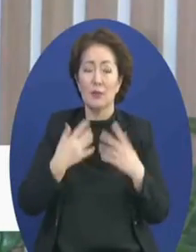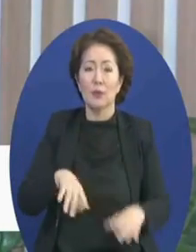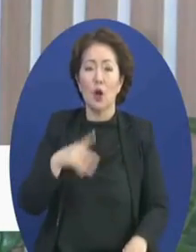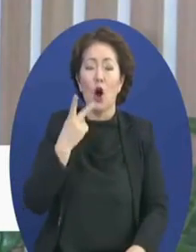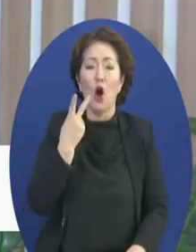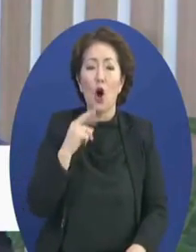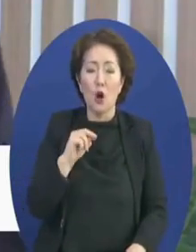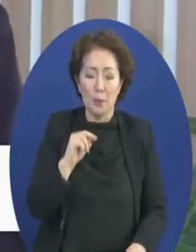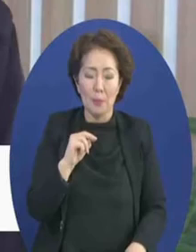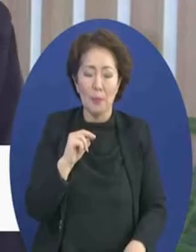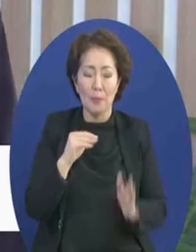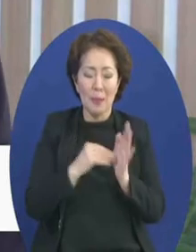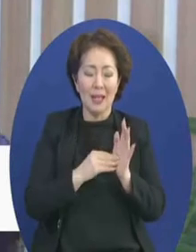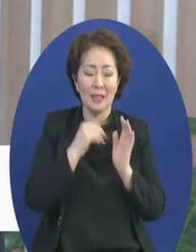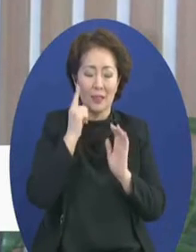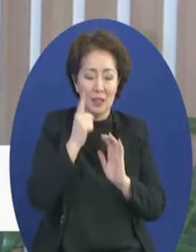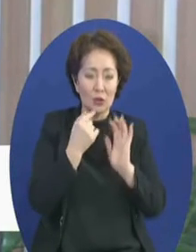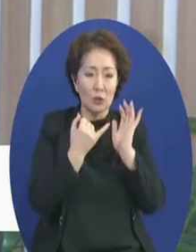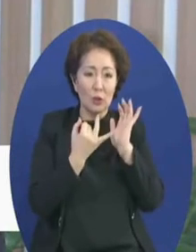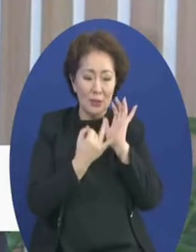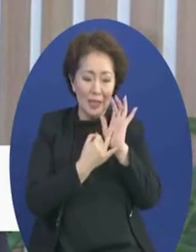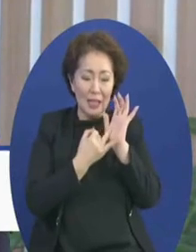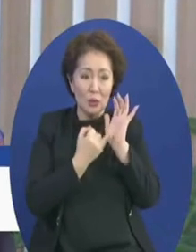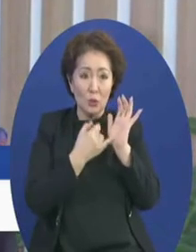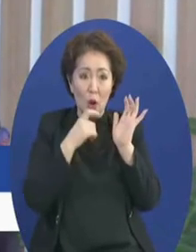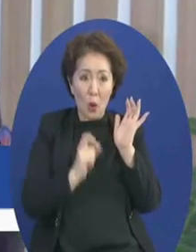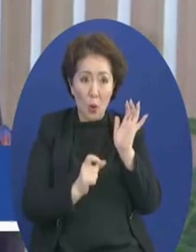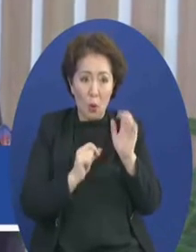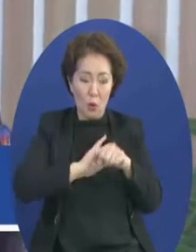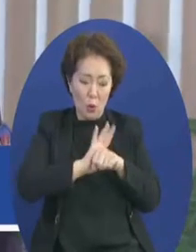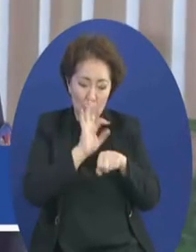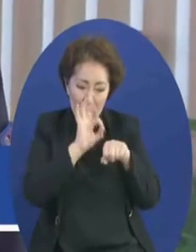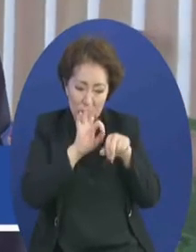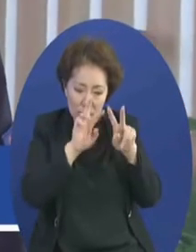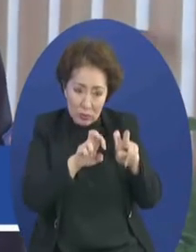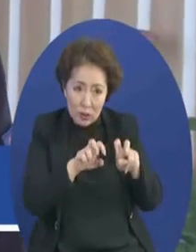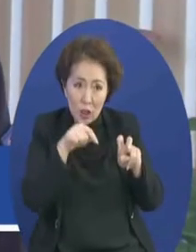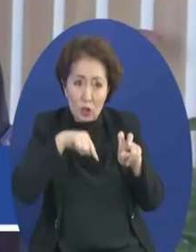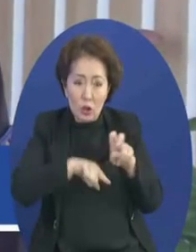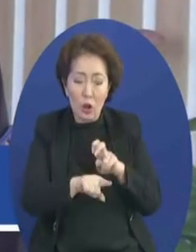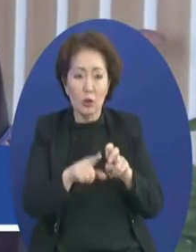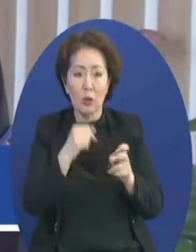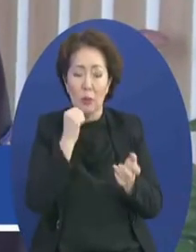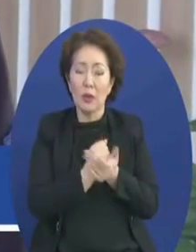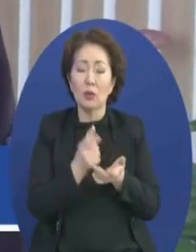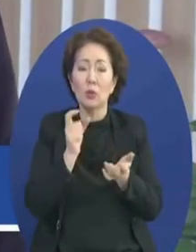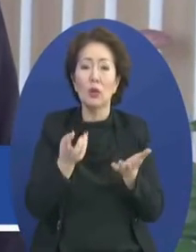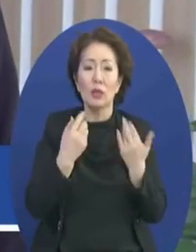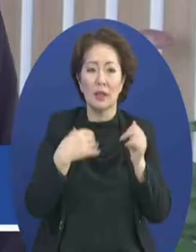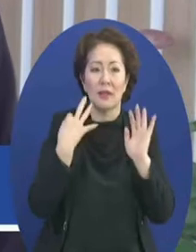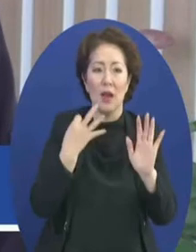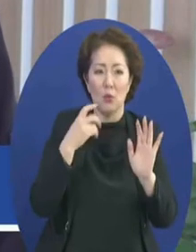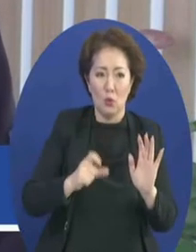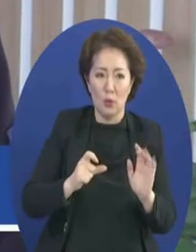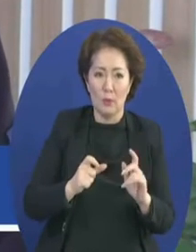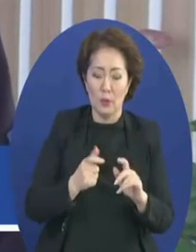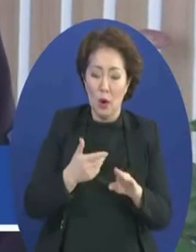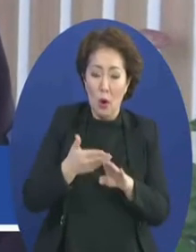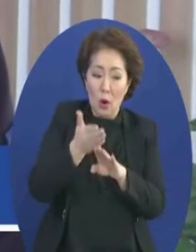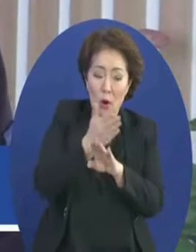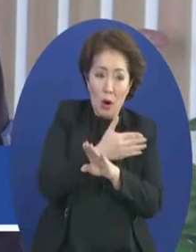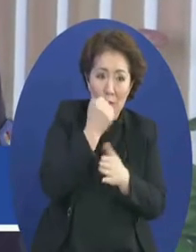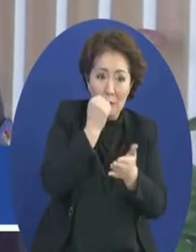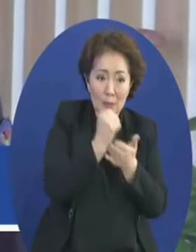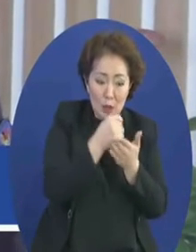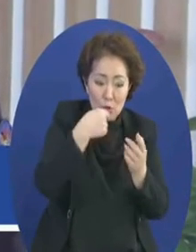20,176 иргэнийг шинжилгээнд хамруулсан. Тэгээ үүнээс бол 8 тохиолдол COVID-19-ийн халдвар батлагдлаа. Судлаад үзэхээр яг өмнө батлагдсан